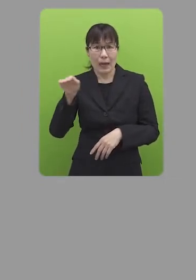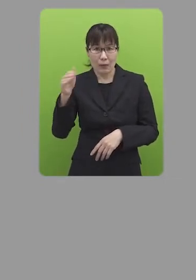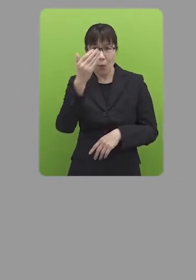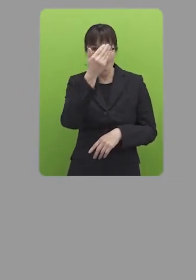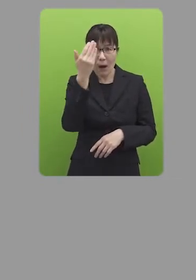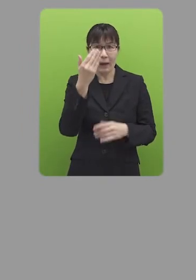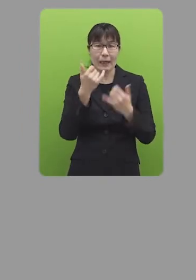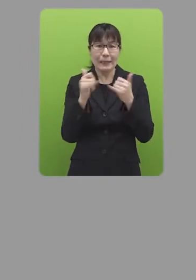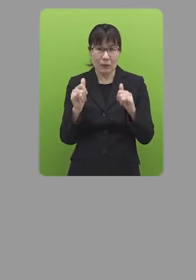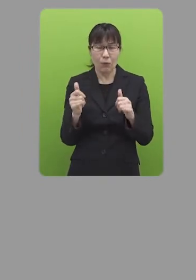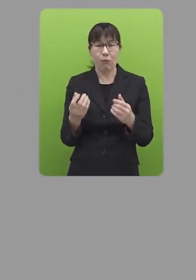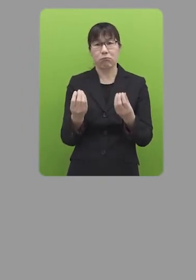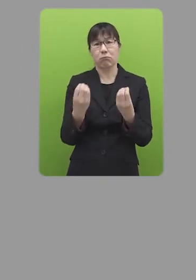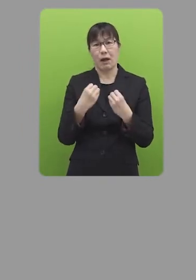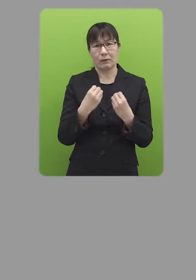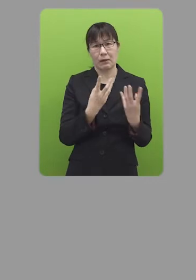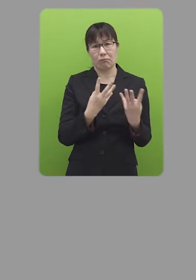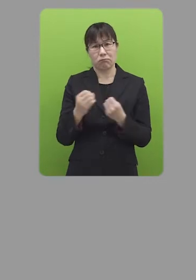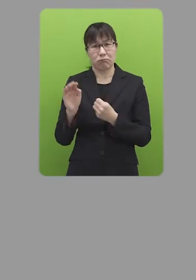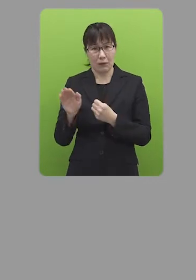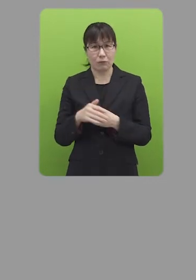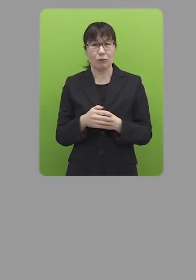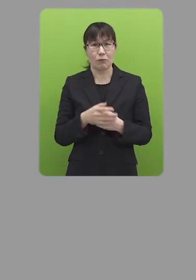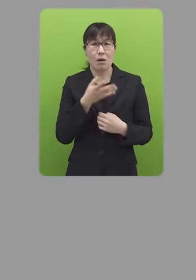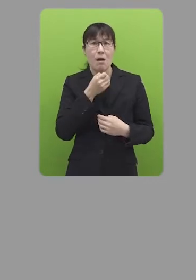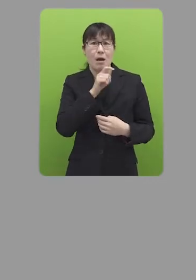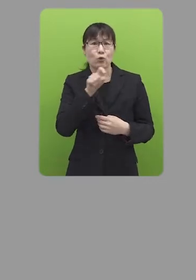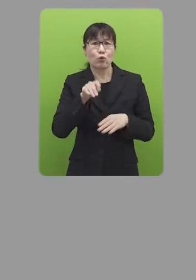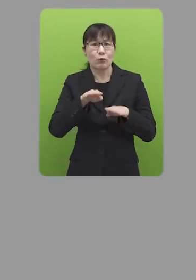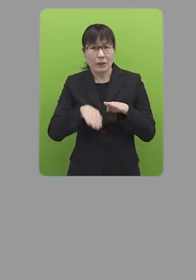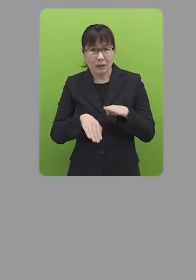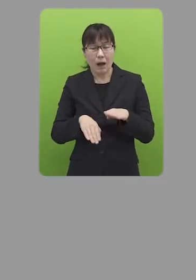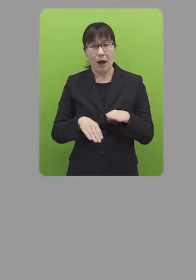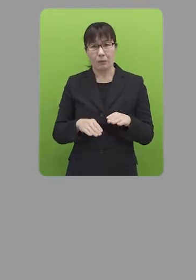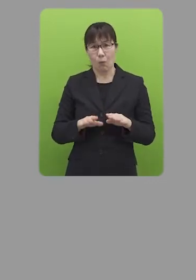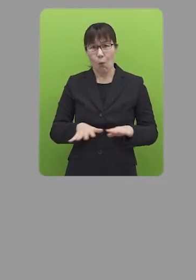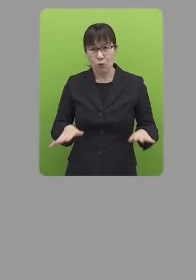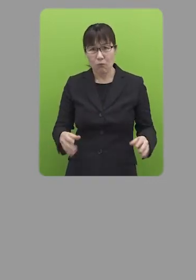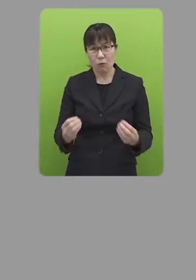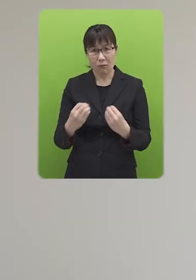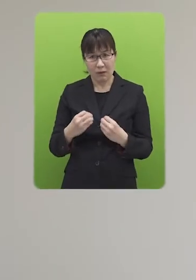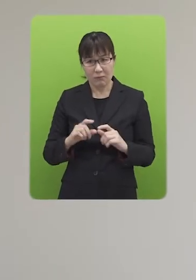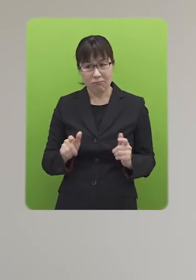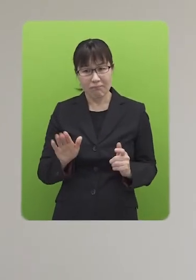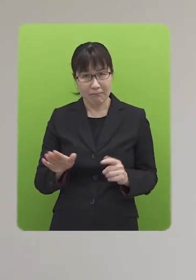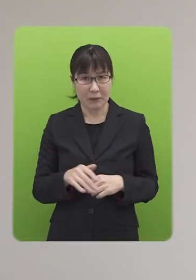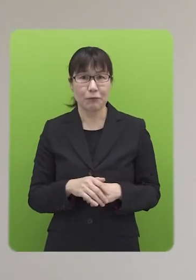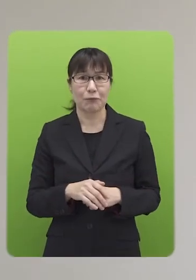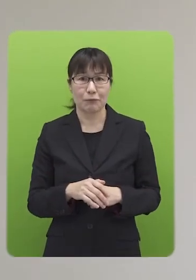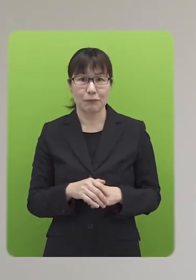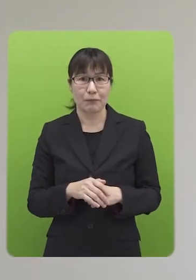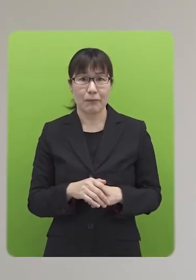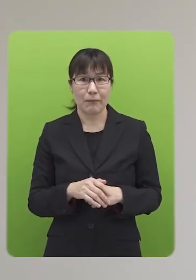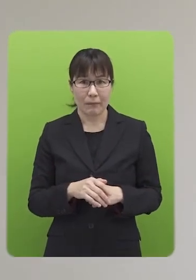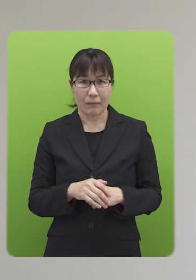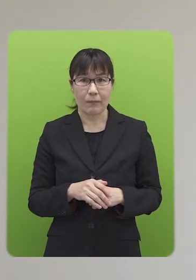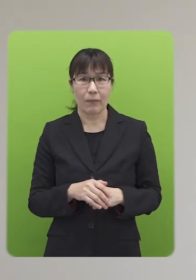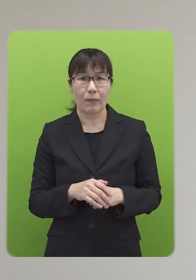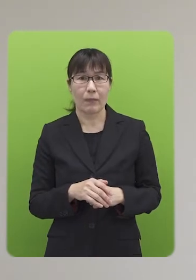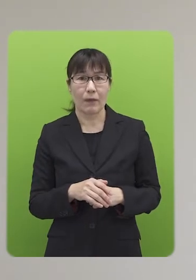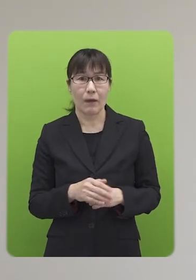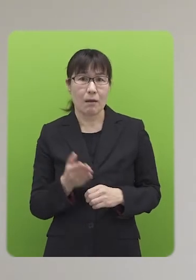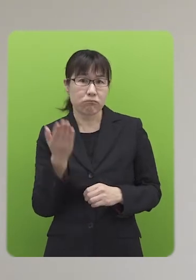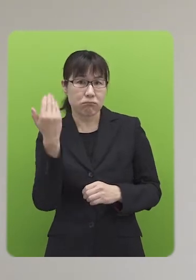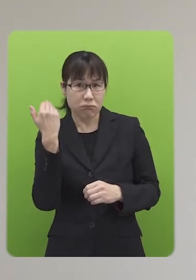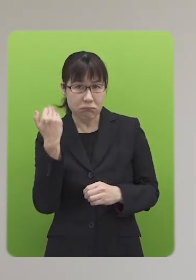代が多く、10歳未満の陽性者も目立つ状況となっています。現に市内では園児と